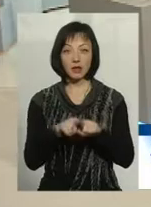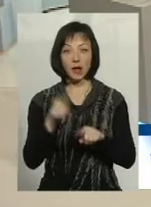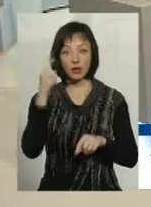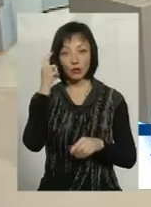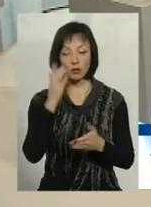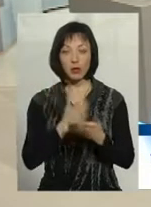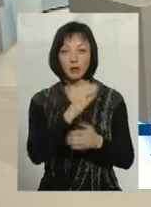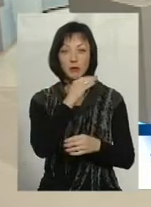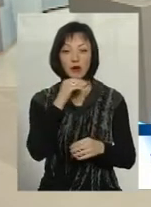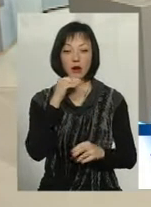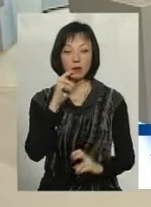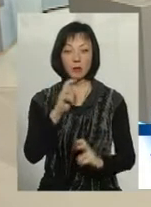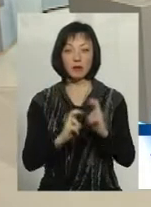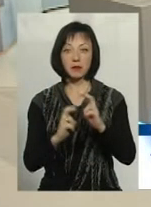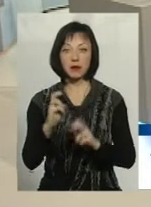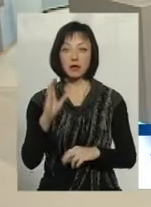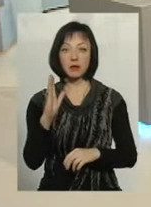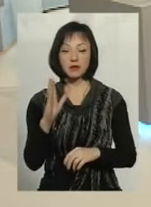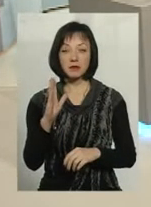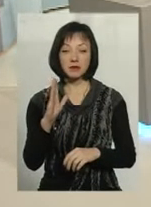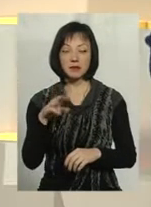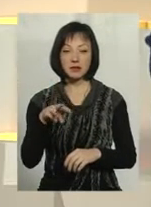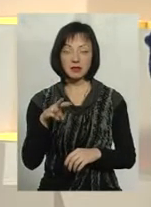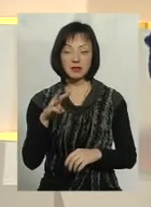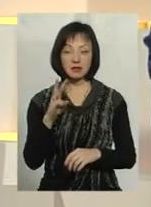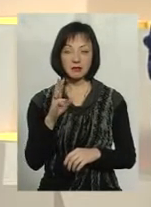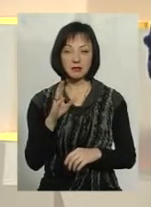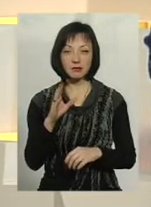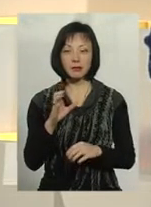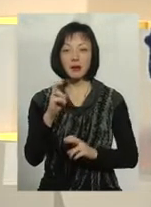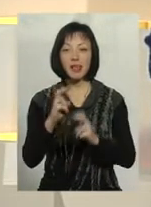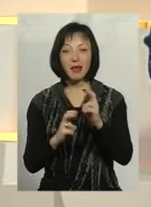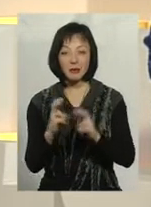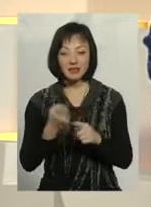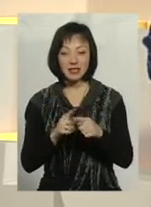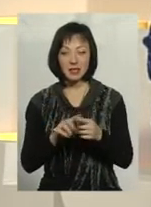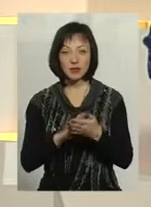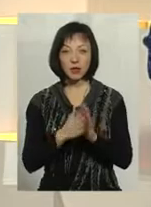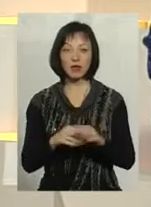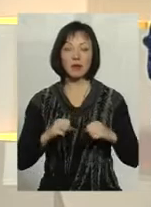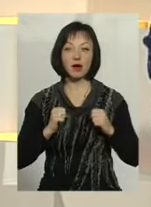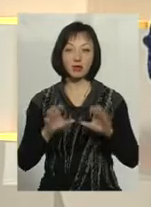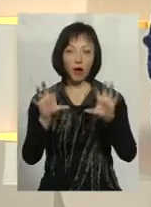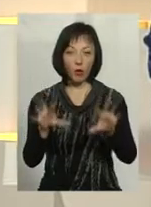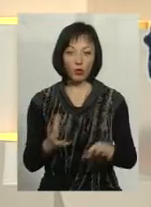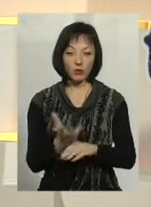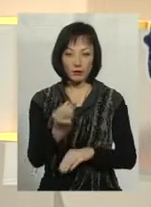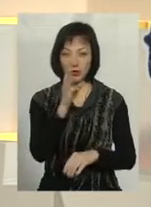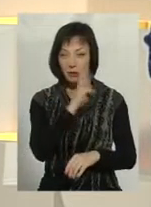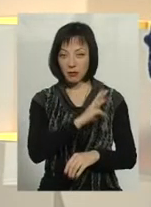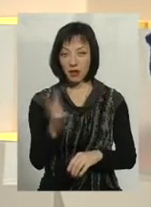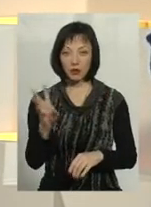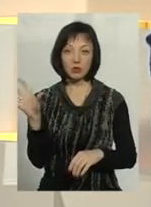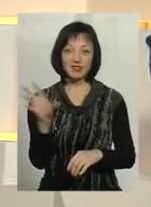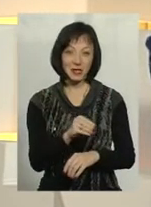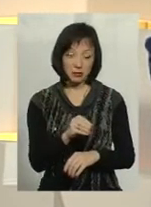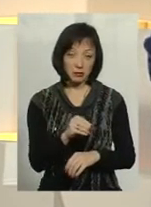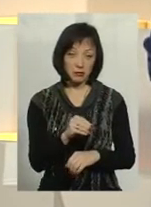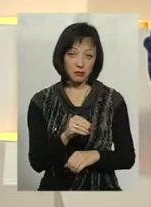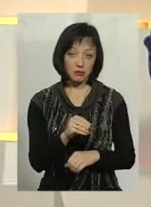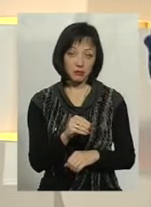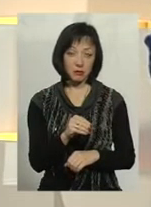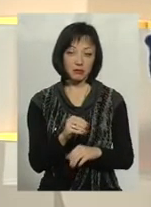маленького, так для великого, для середнього. Касові апарати можливо повсемісно, скажімо так. Це ж не панацея касові